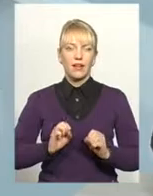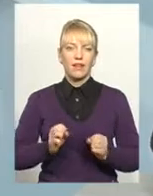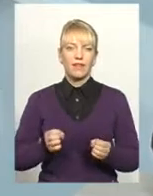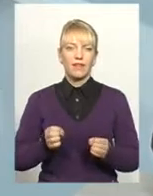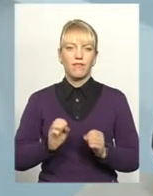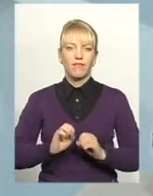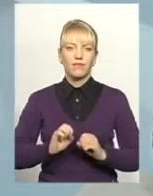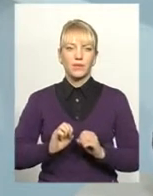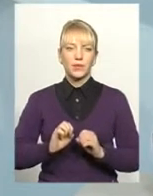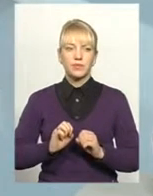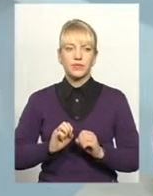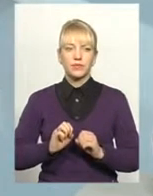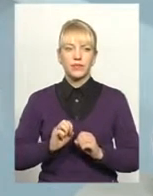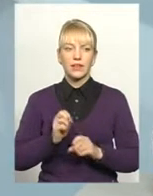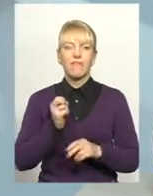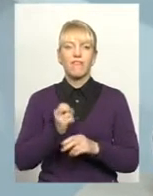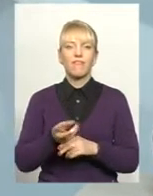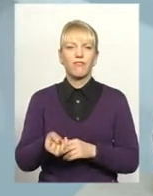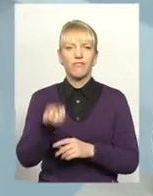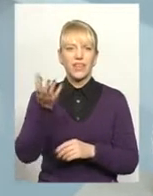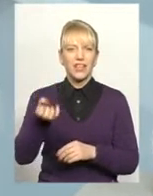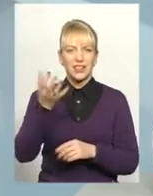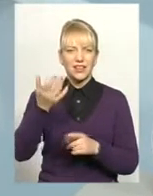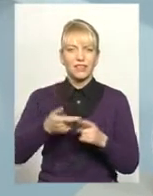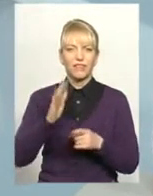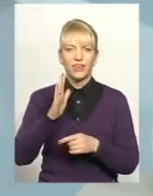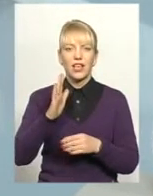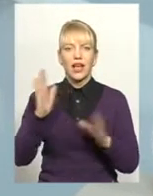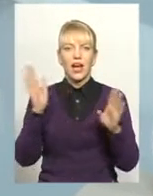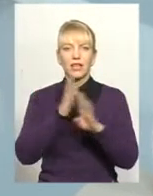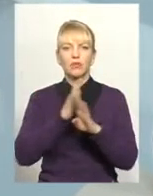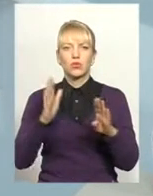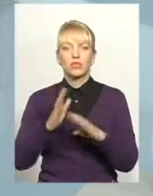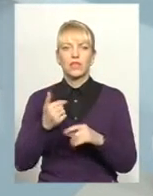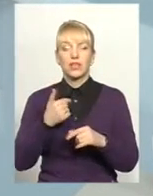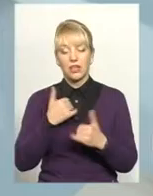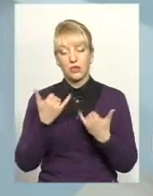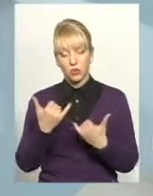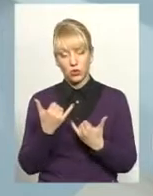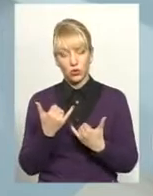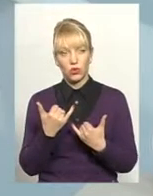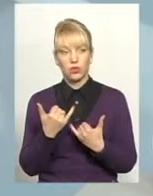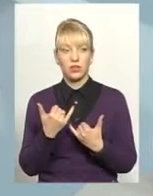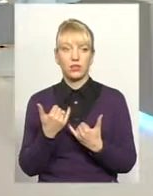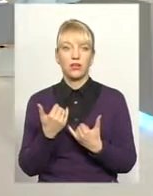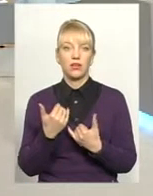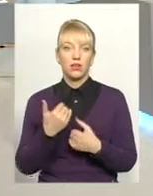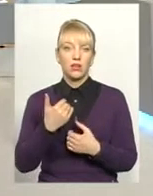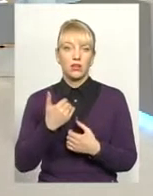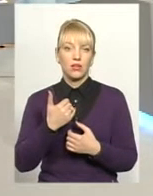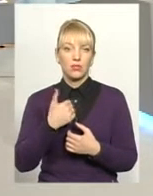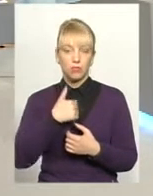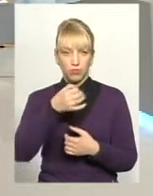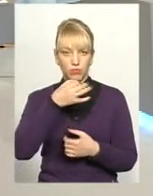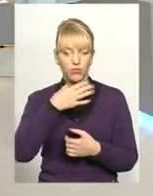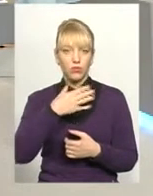і сьогодні, скажімо, я прихильник використання біоресурсів,